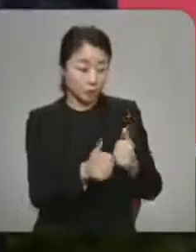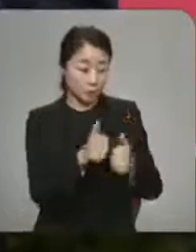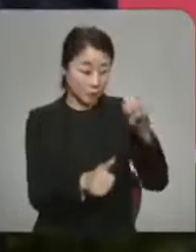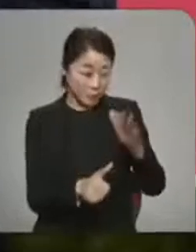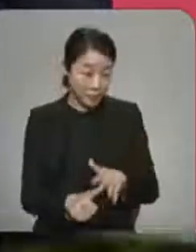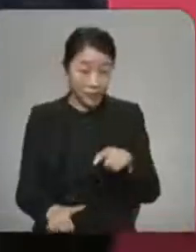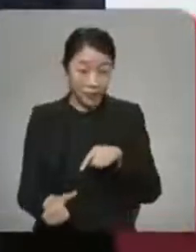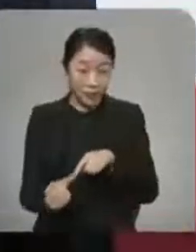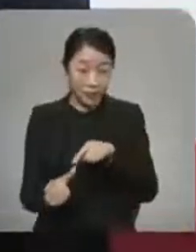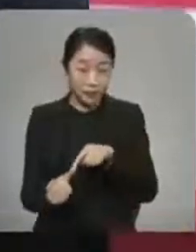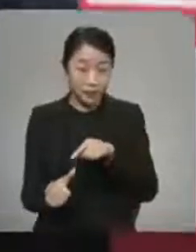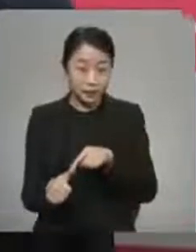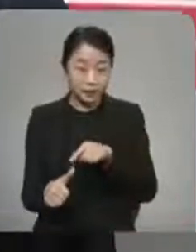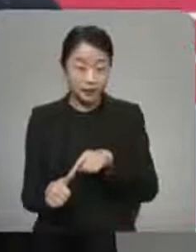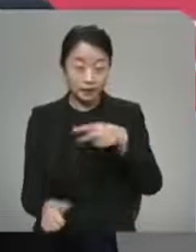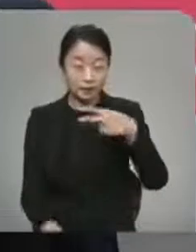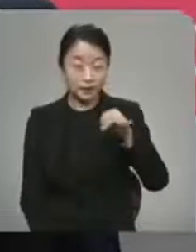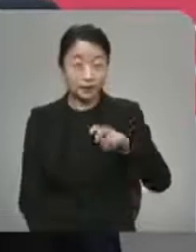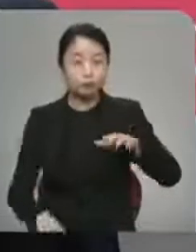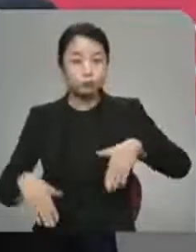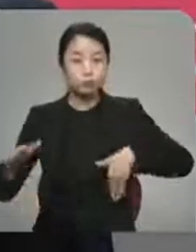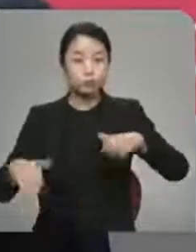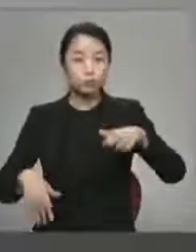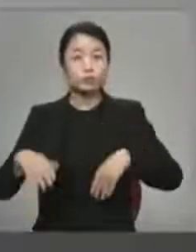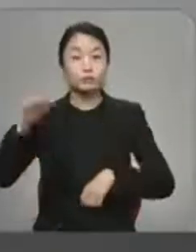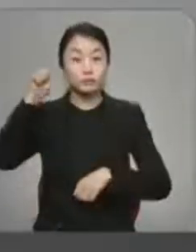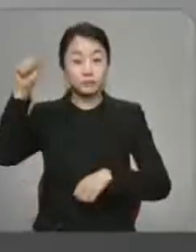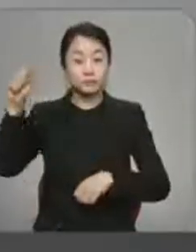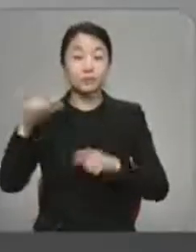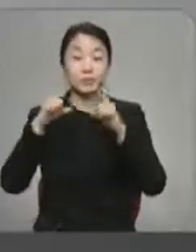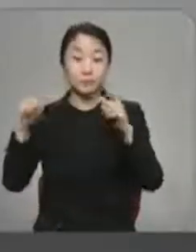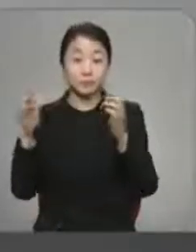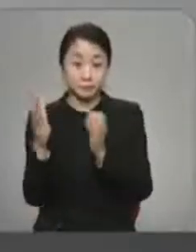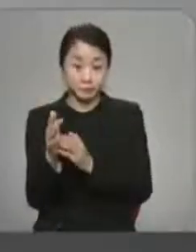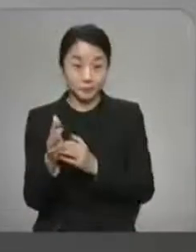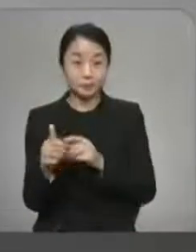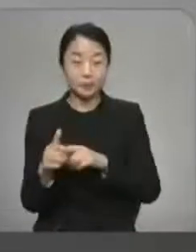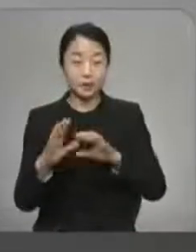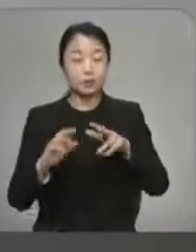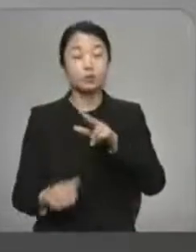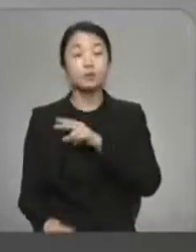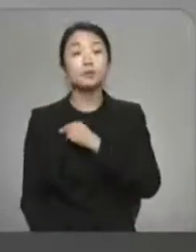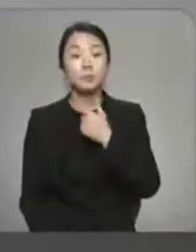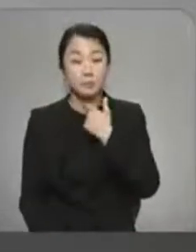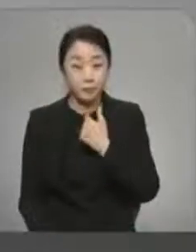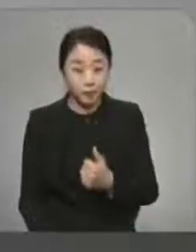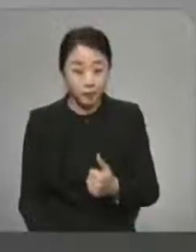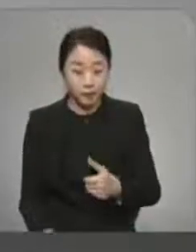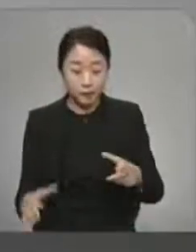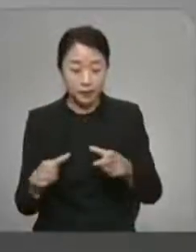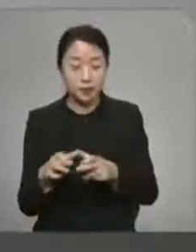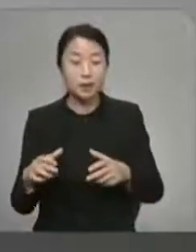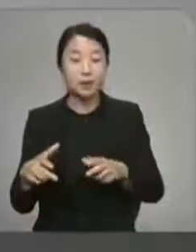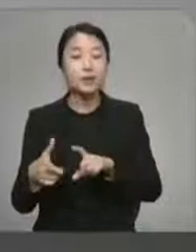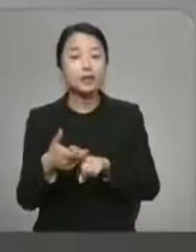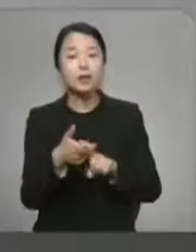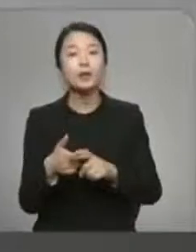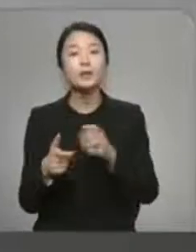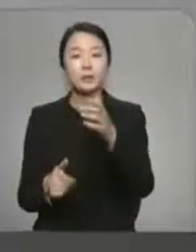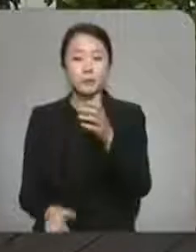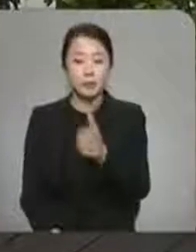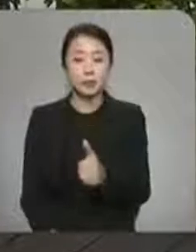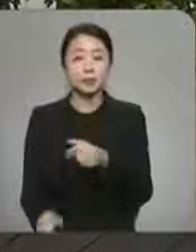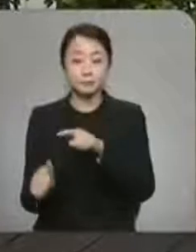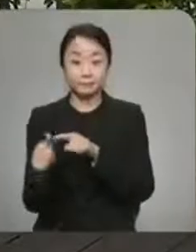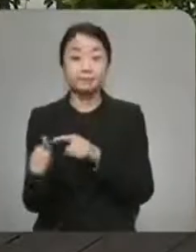심사와 예비 우물은 무소속 출마를 선언했습니다 강원도의 의원을 역임했고 동시 장애인단체 연합회 회장을